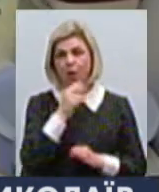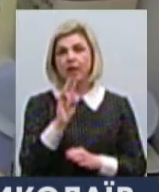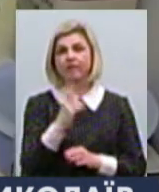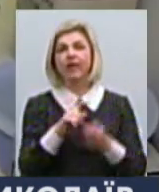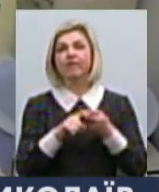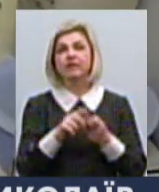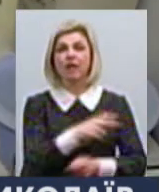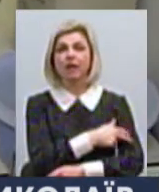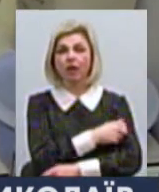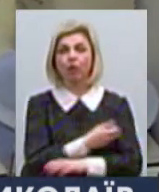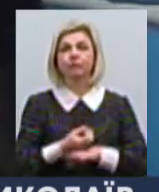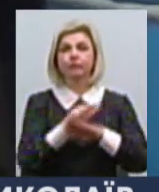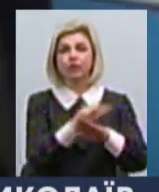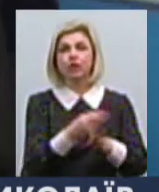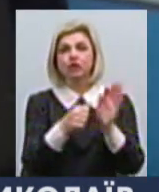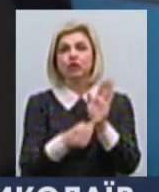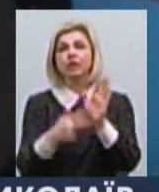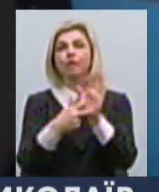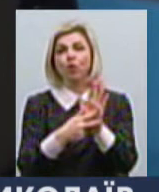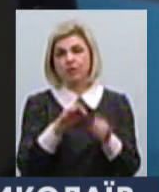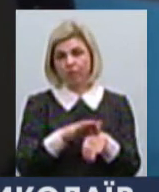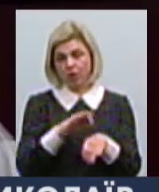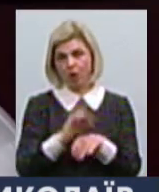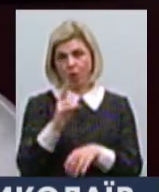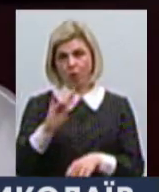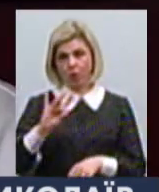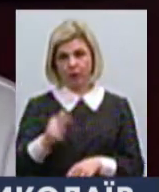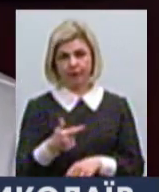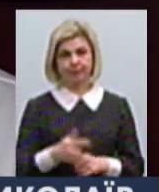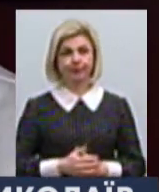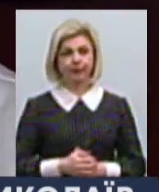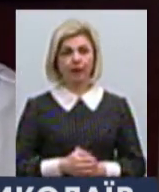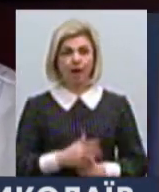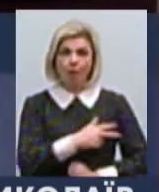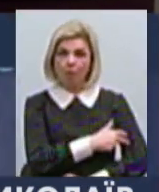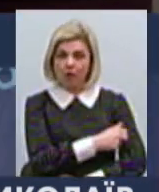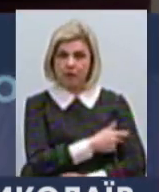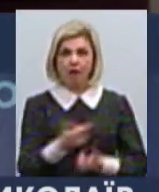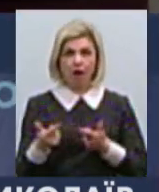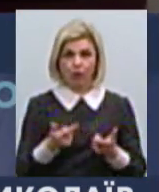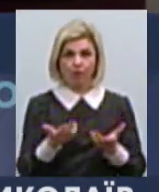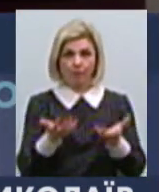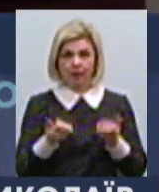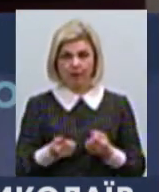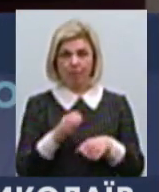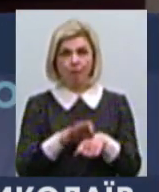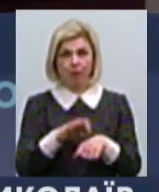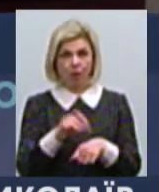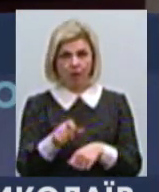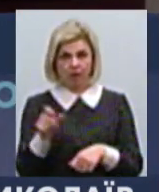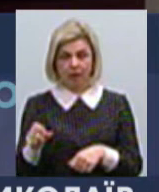інфекційній лікарні госпіталізовані 68 хворих на кір. Больниця готова приймати хворих, тобто